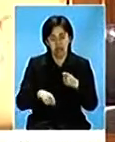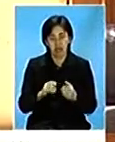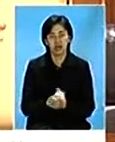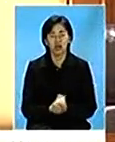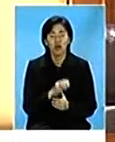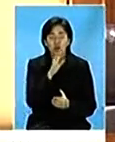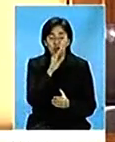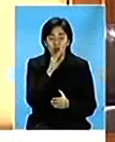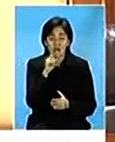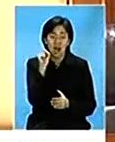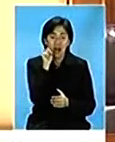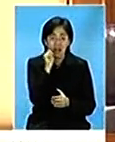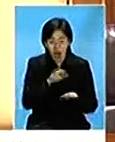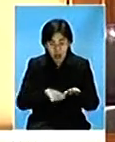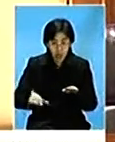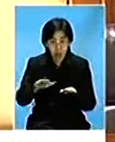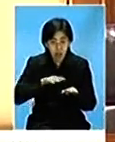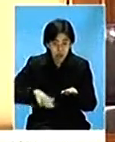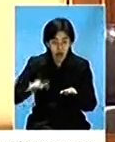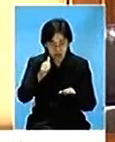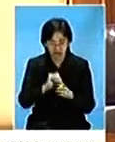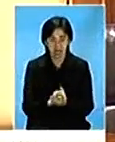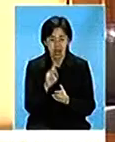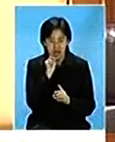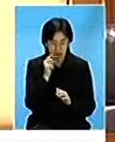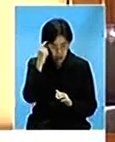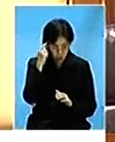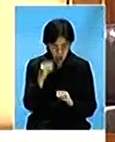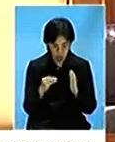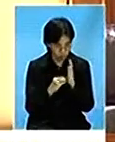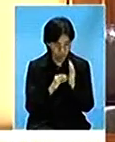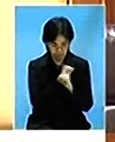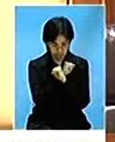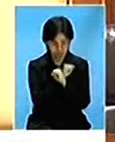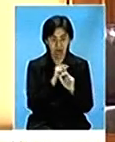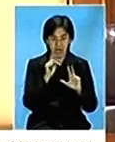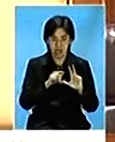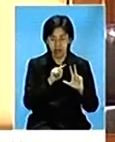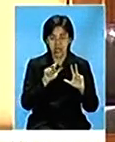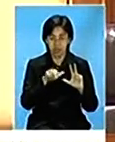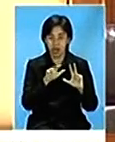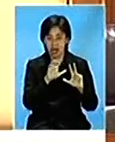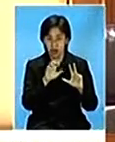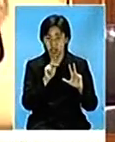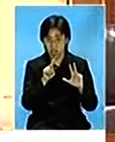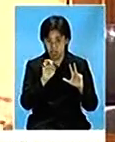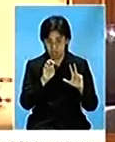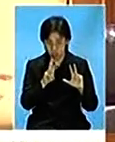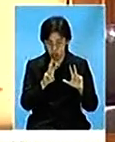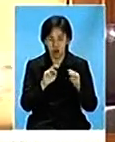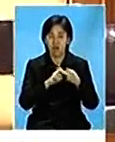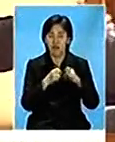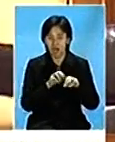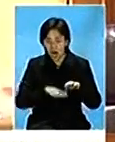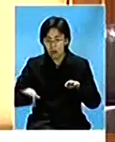รามีฟลัดเวย์หรือฟลัดไดเวอร์ชันเนี่ยนะครับเราก็จะคุมน้ำให้ผ่านกรุงเทพได้ไม่เกิน 3,000 ถึง 3,500 คิวเซกอย่างนี้ก็จะไม่มีการล้นนะครับ